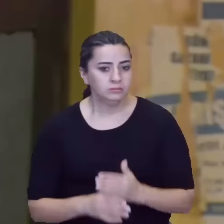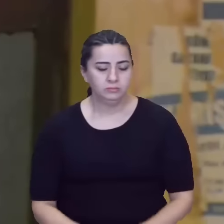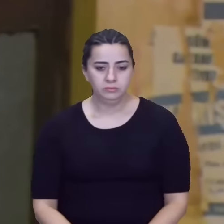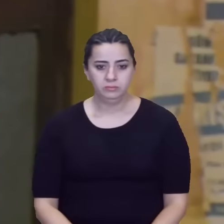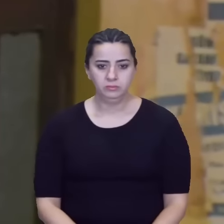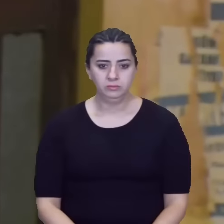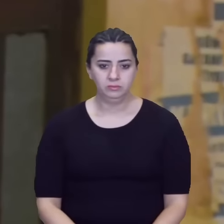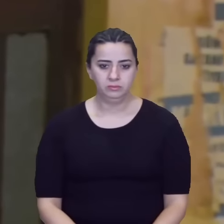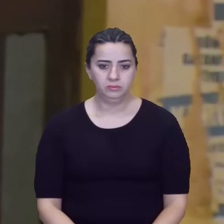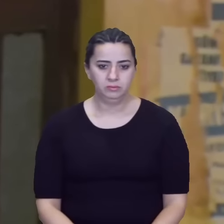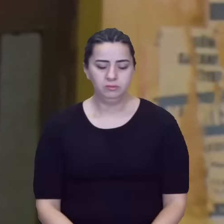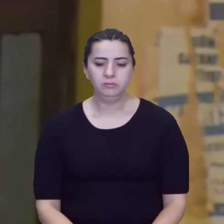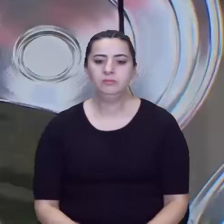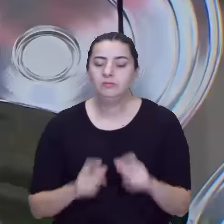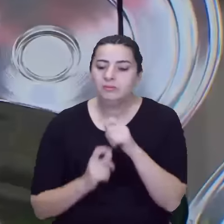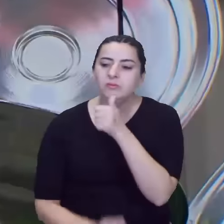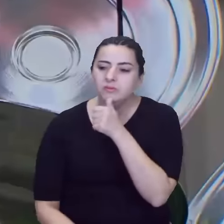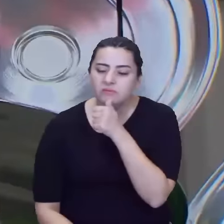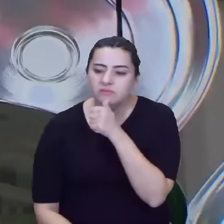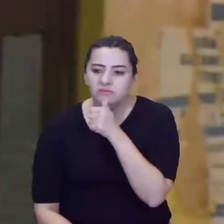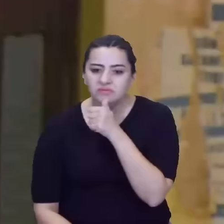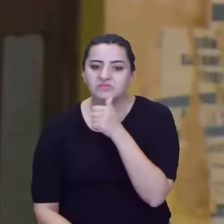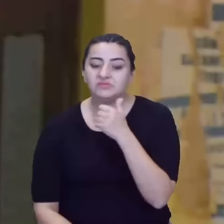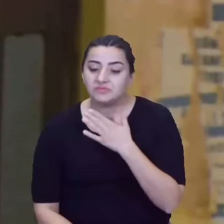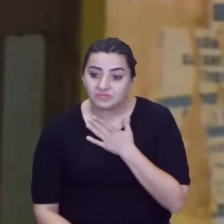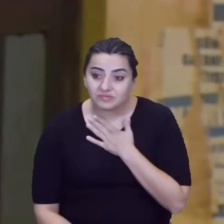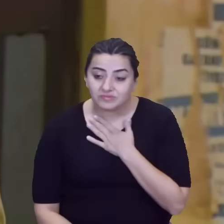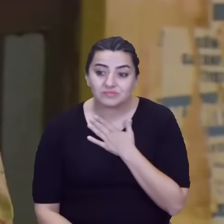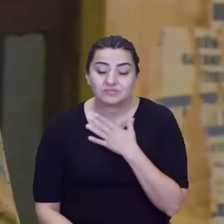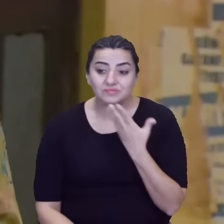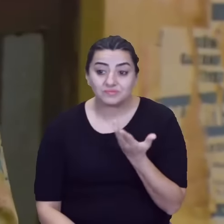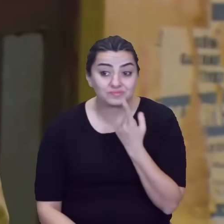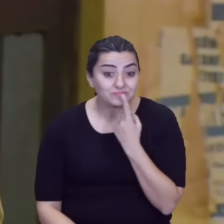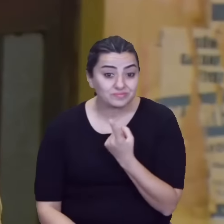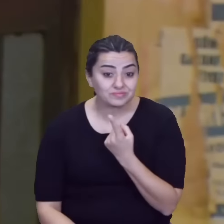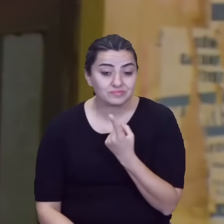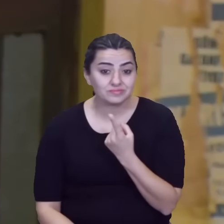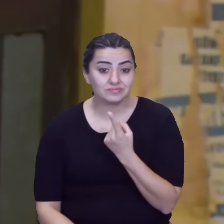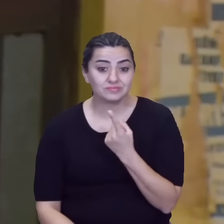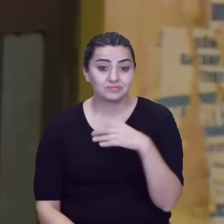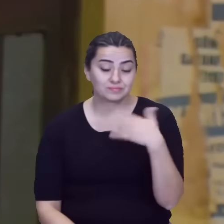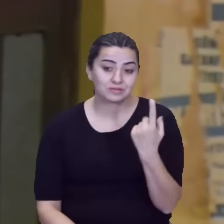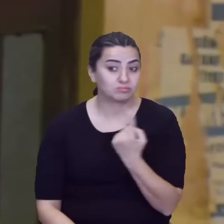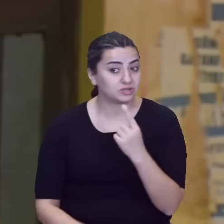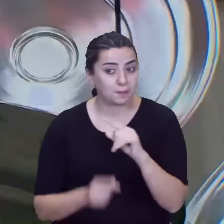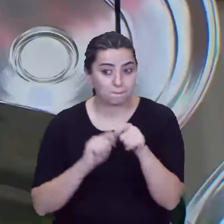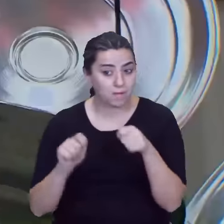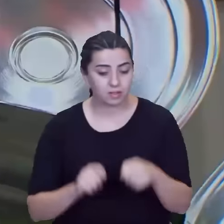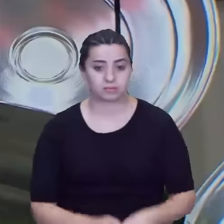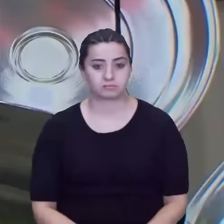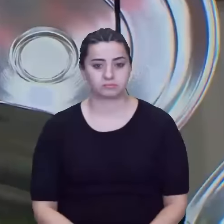direğin dibinden izliyor. Seyfi Beyciğim. Efendim, acaba diyorum başka bir şeyler mi